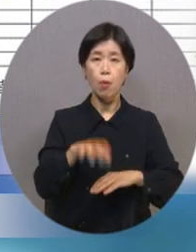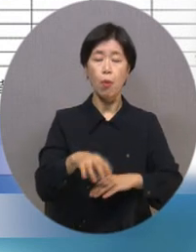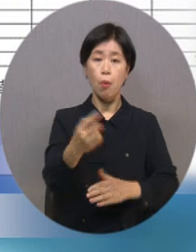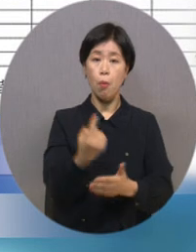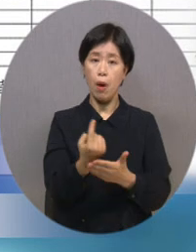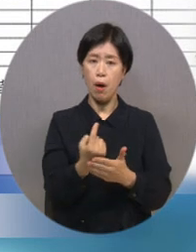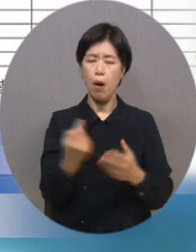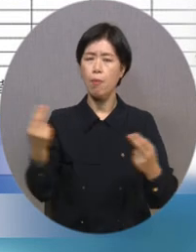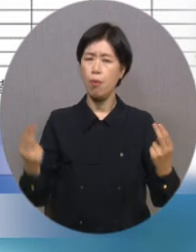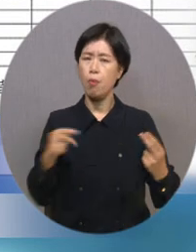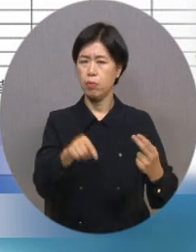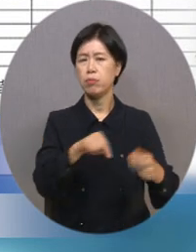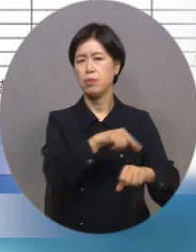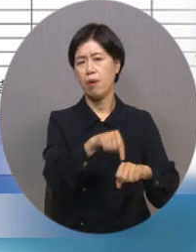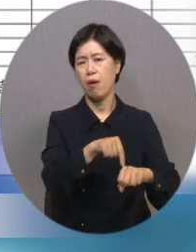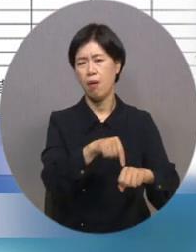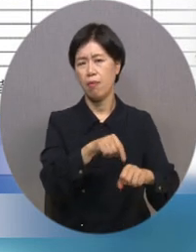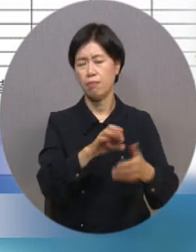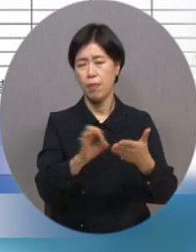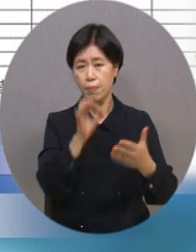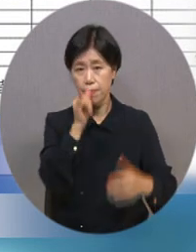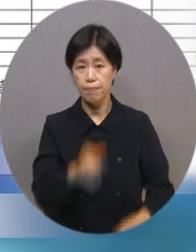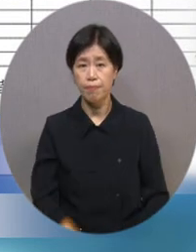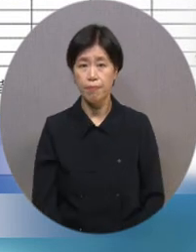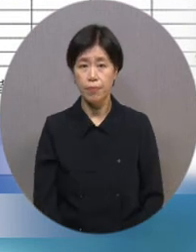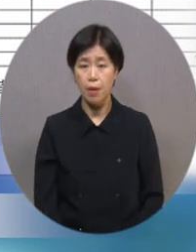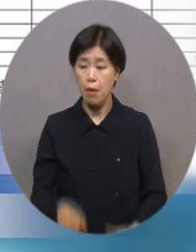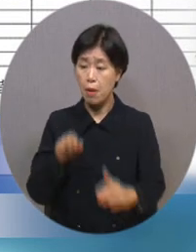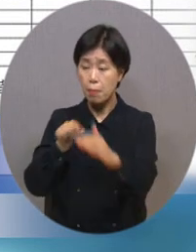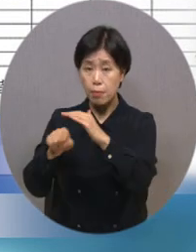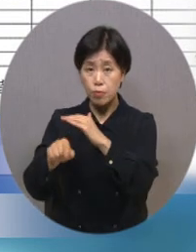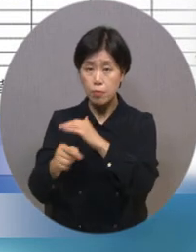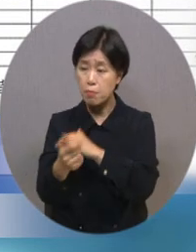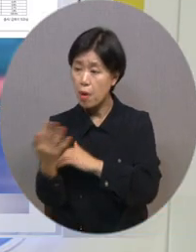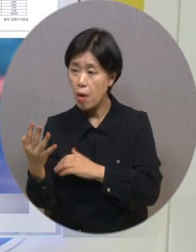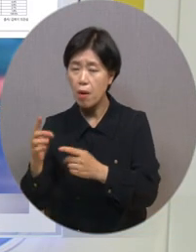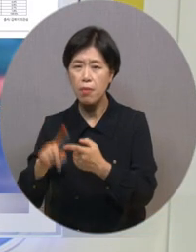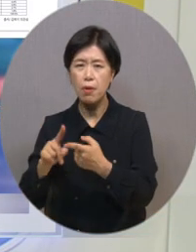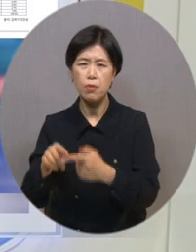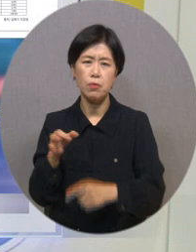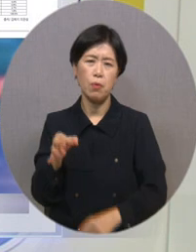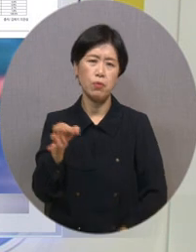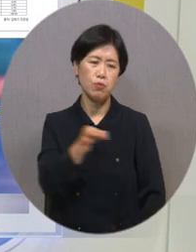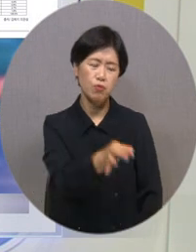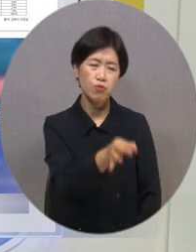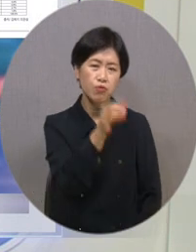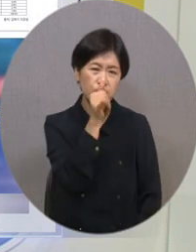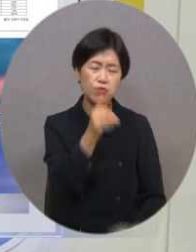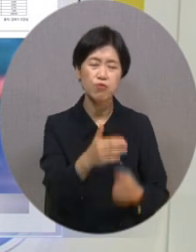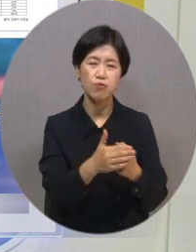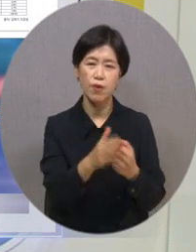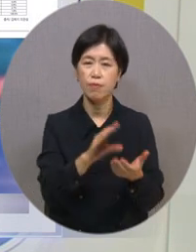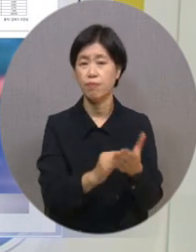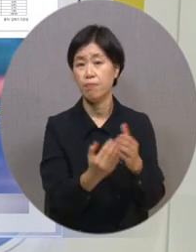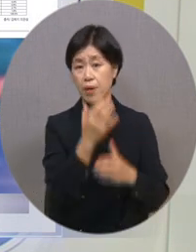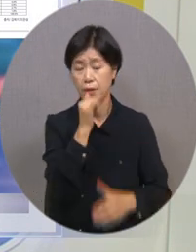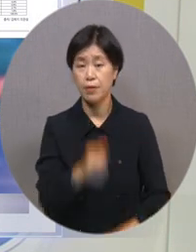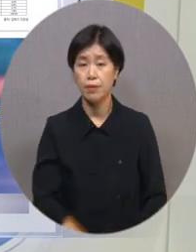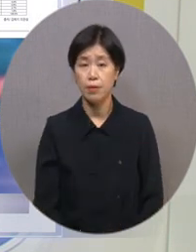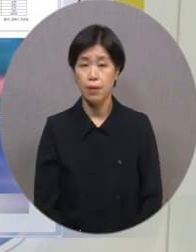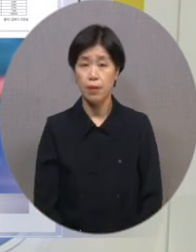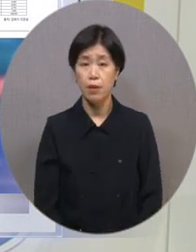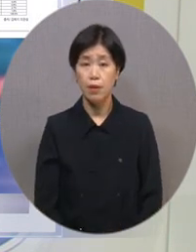가운데 방문 횟수로 수가가 책정된다는 점입니다 즉이 이 장애인 건강 주치 제도의